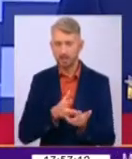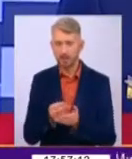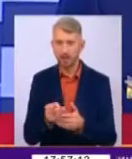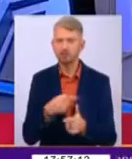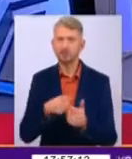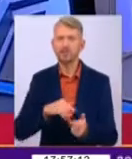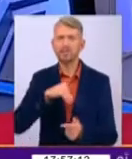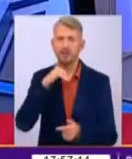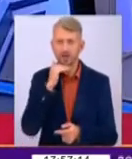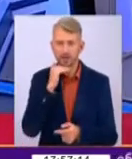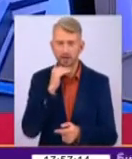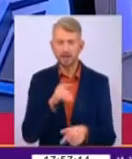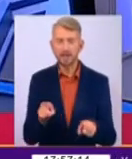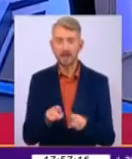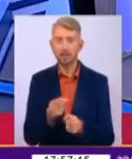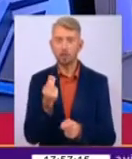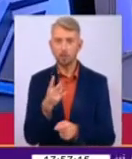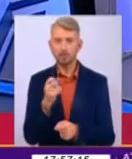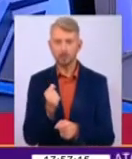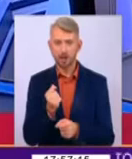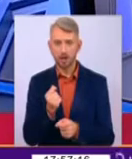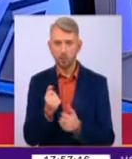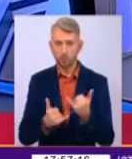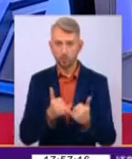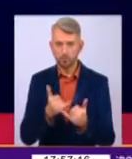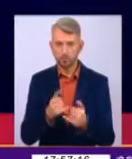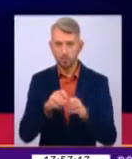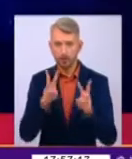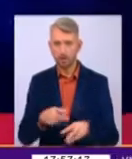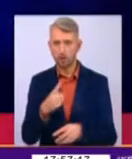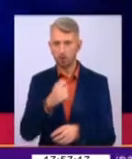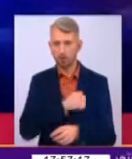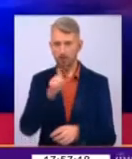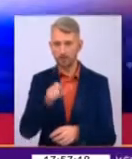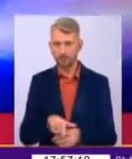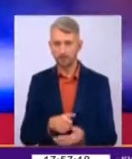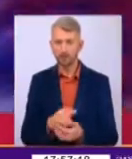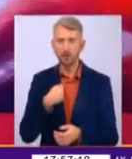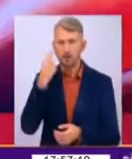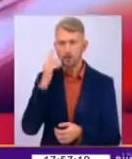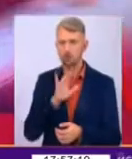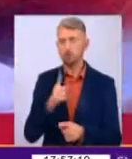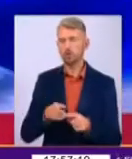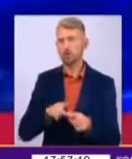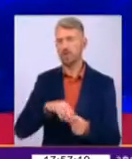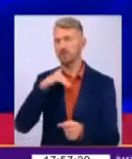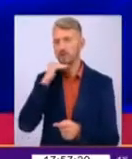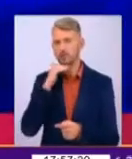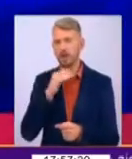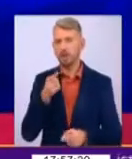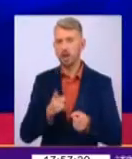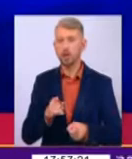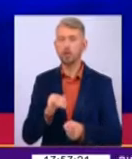Чи вистачає таких коштів на утримання одного бійця? Мабуть, пане Ігорю, прошу. Ну, я не думаю, що це вистачає реально. І